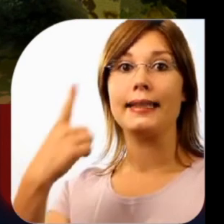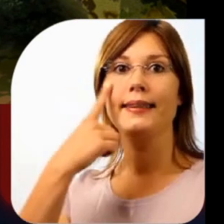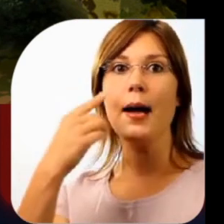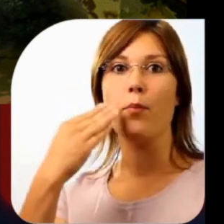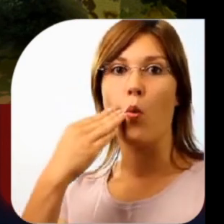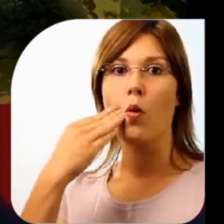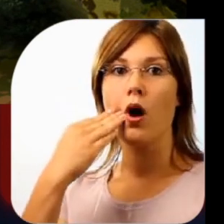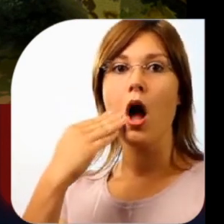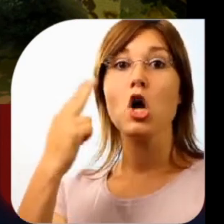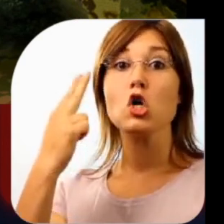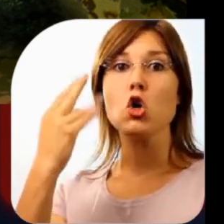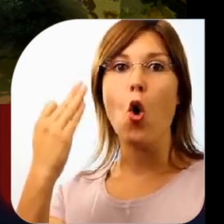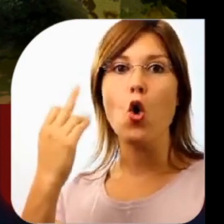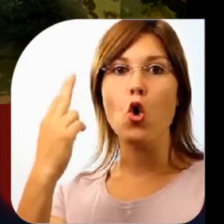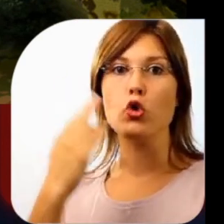D'un bond,